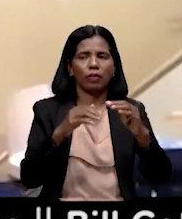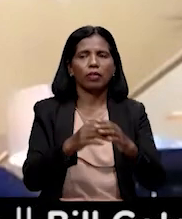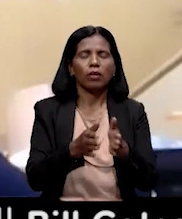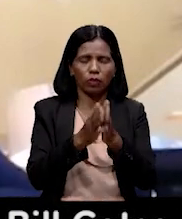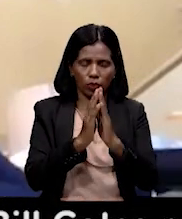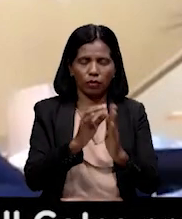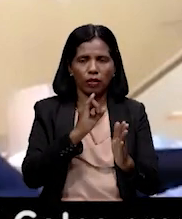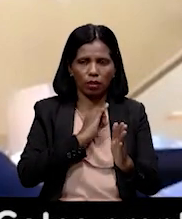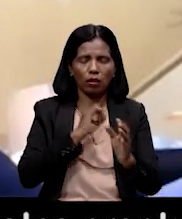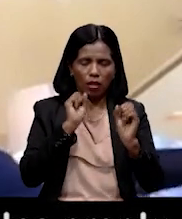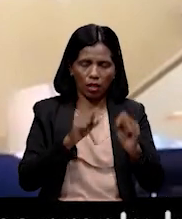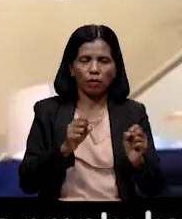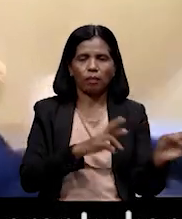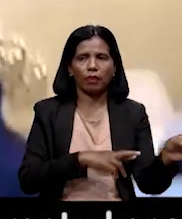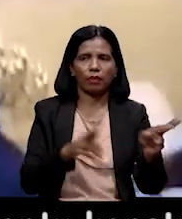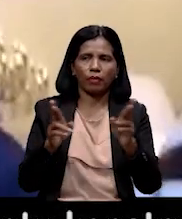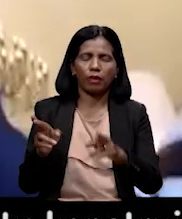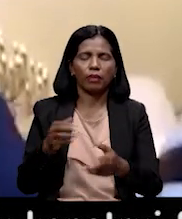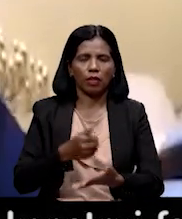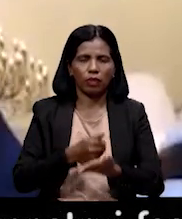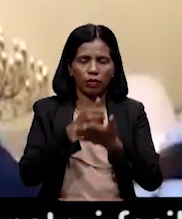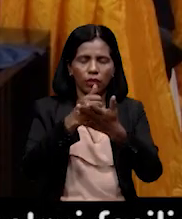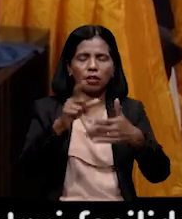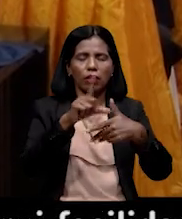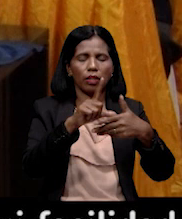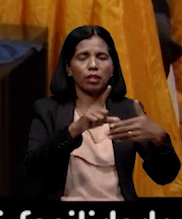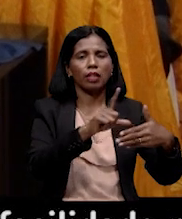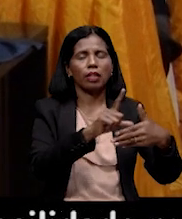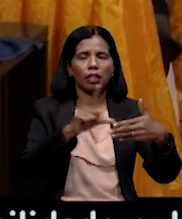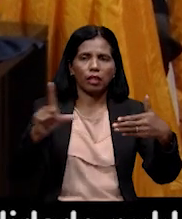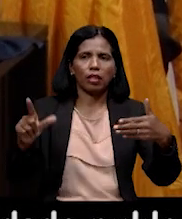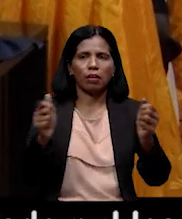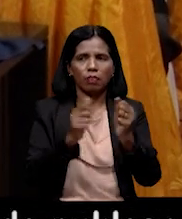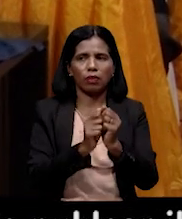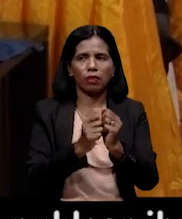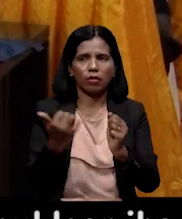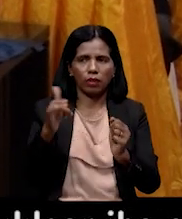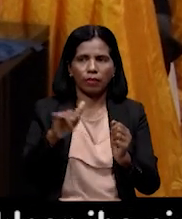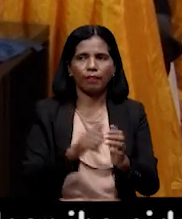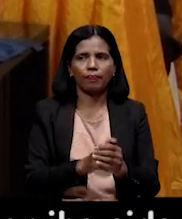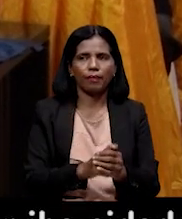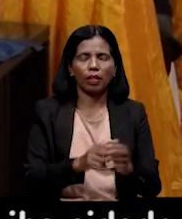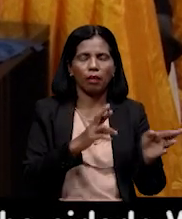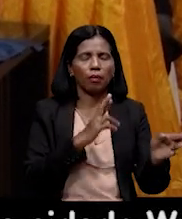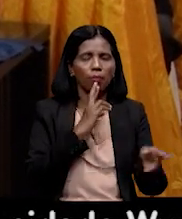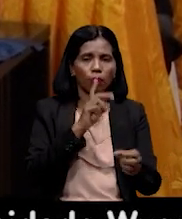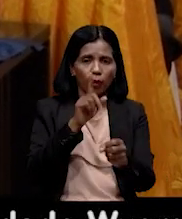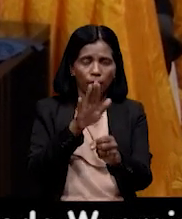ba au pronto a tu ba a molto così ra fare Francisco Calboadilai promette se partecipa al congresso